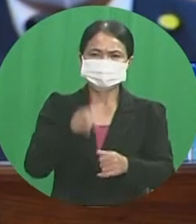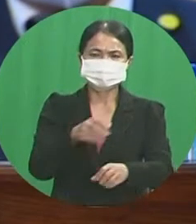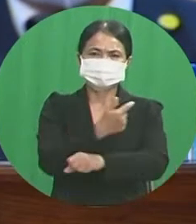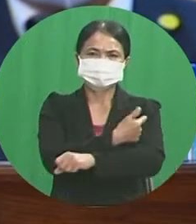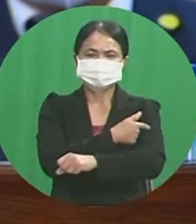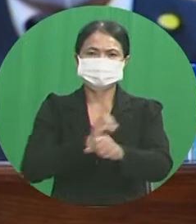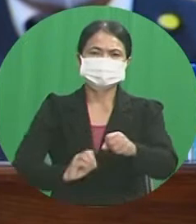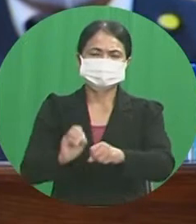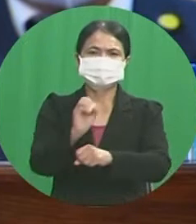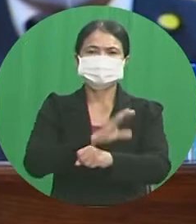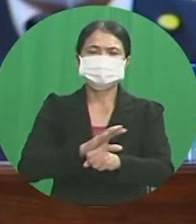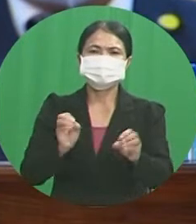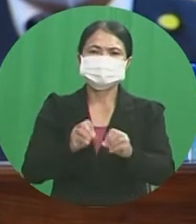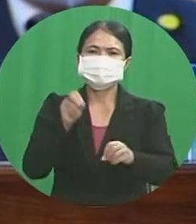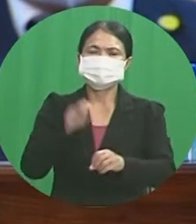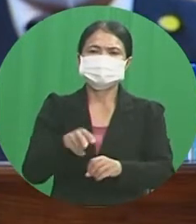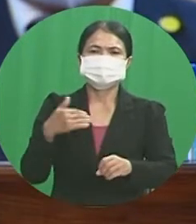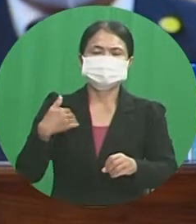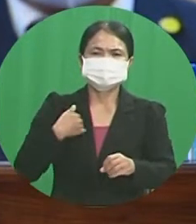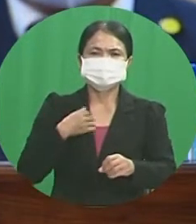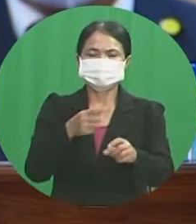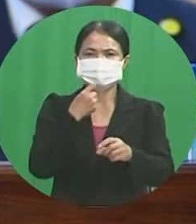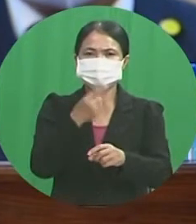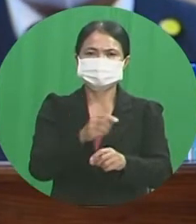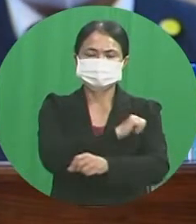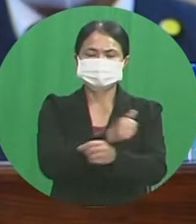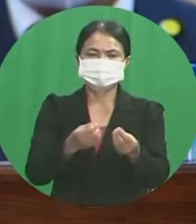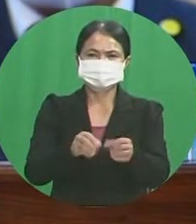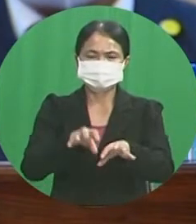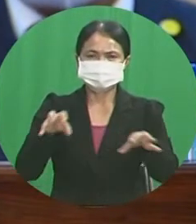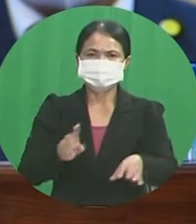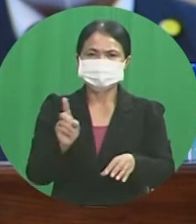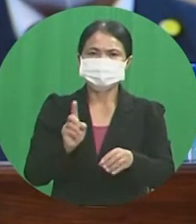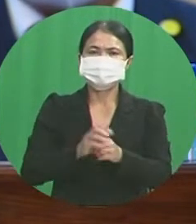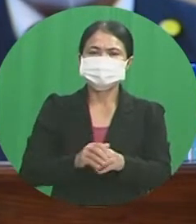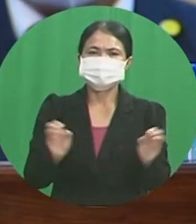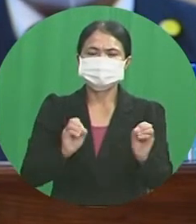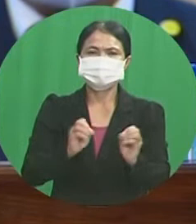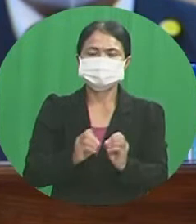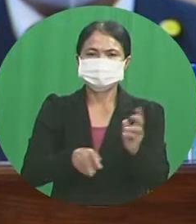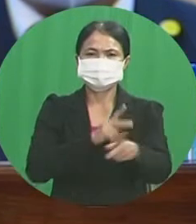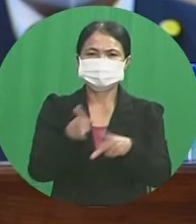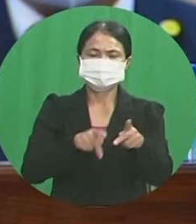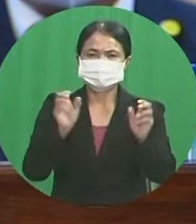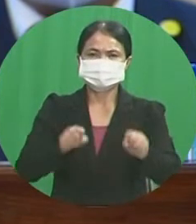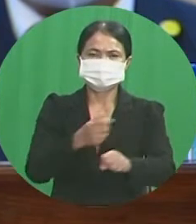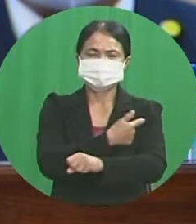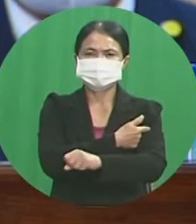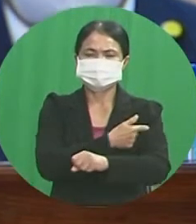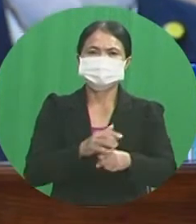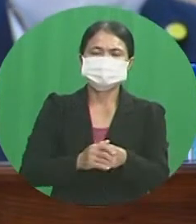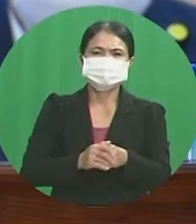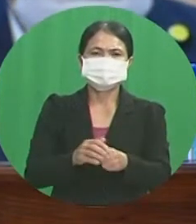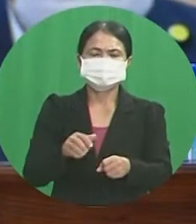វ៉ាក់សាំង COVID-19 មិនតម្រូវឲ្យមានការបញ្ជាក់អាជ្ញាធរមូលដ្ឋានណាមួយឡើយគឺប្រជាពលរដ្ឋអាចចាក់បានតែម្ដង